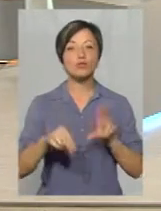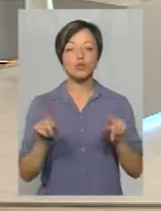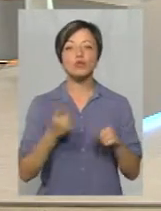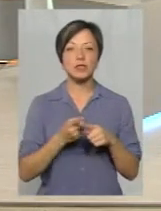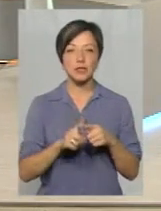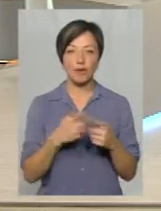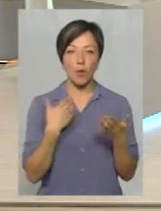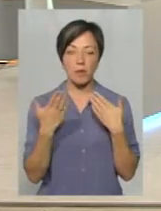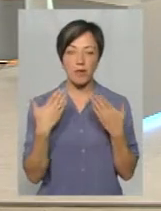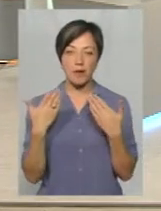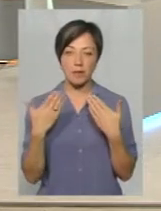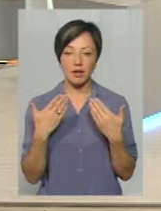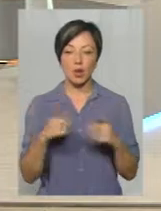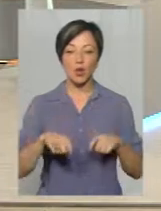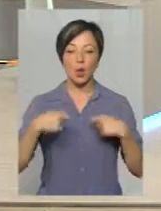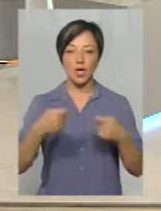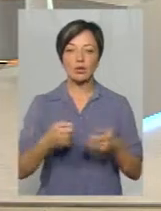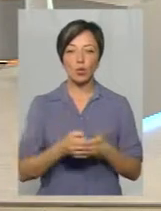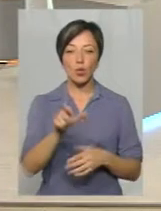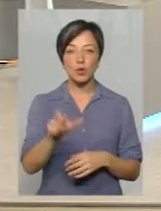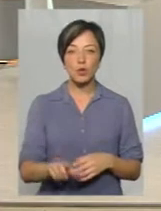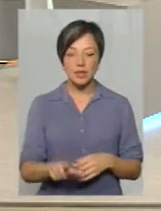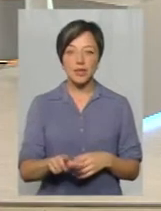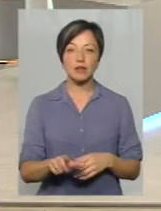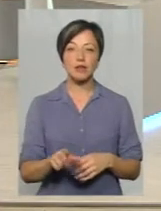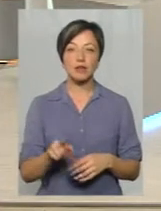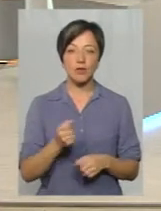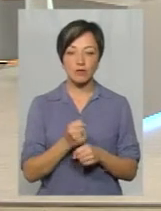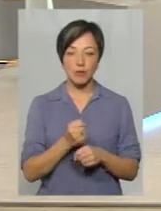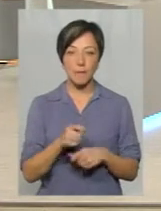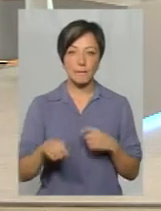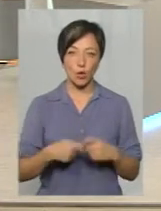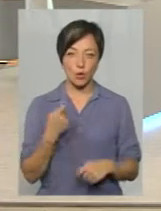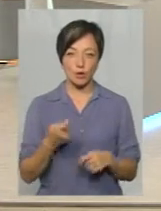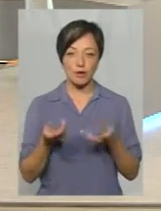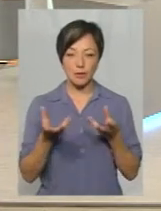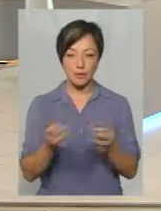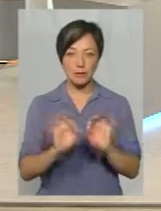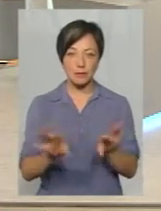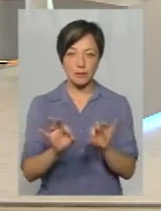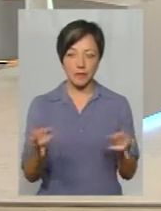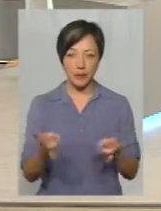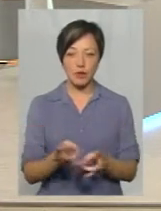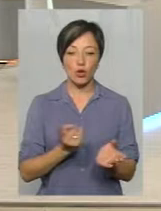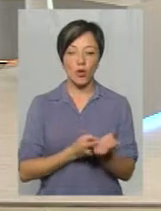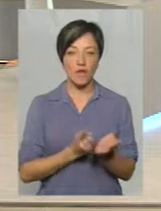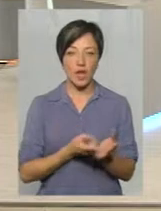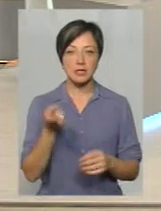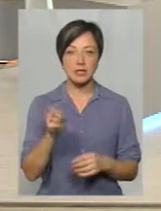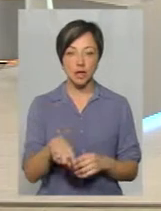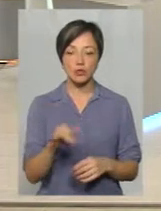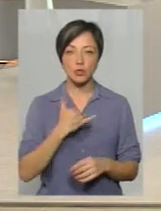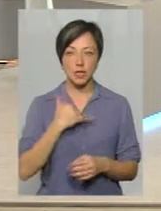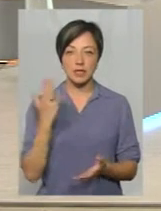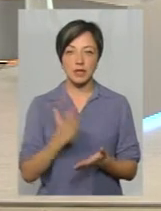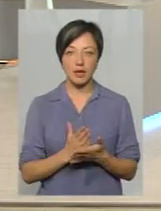Це комунікабельність. Це донести до людини те, що вона вчиняє правопорушення. І довести те, що в нас